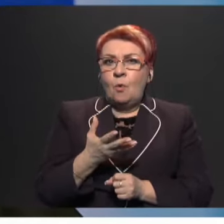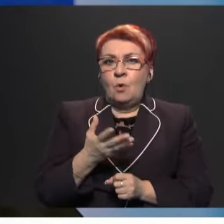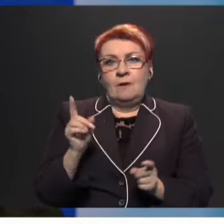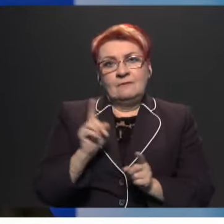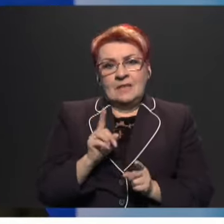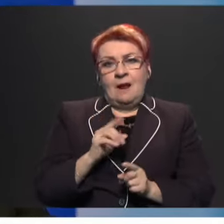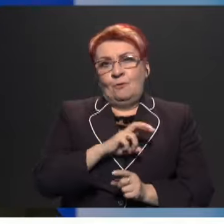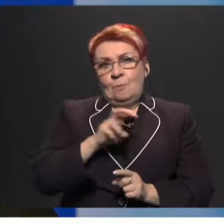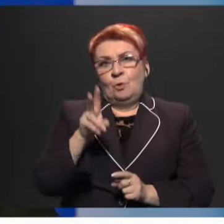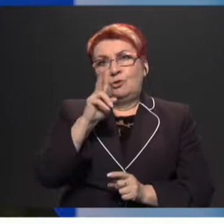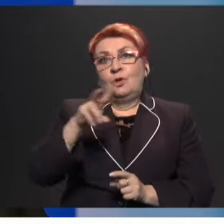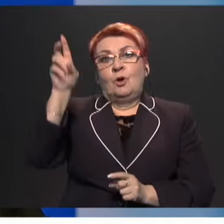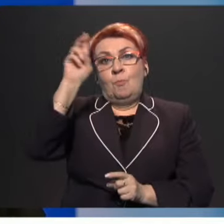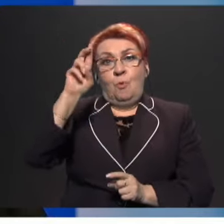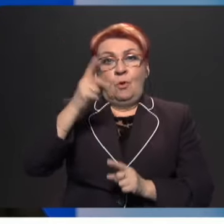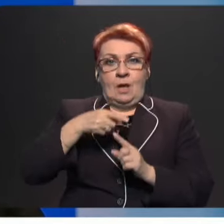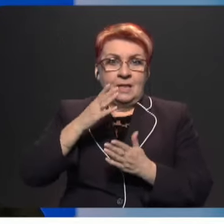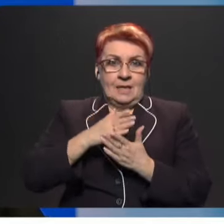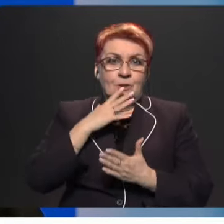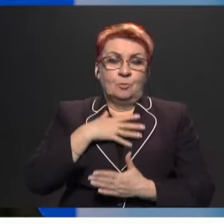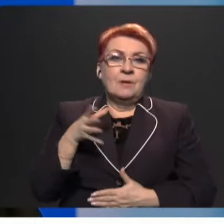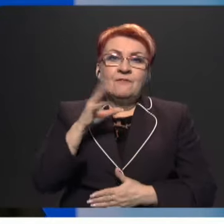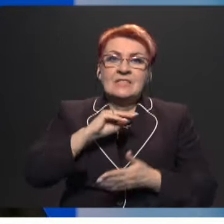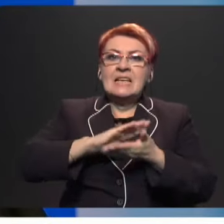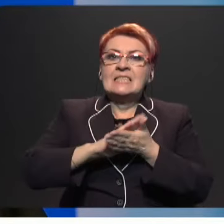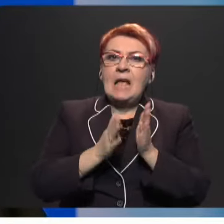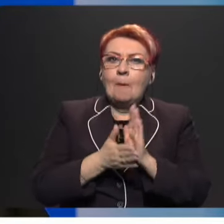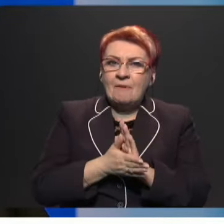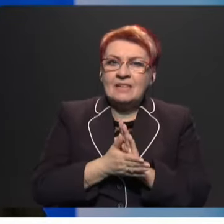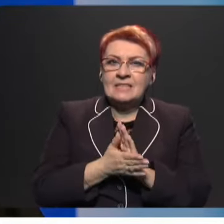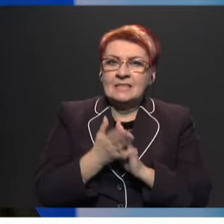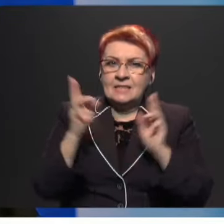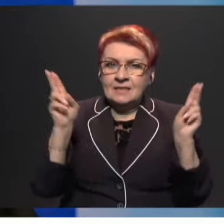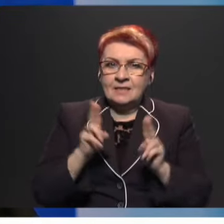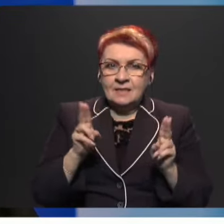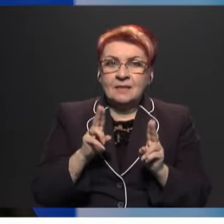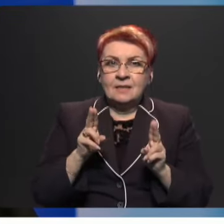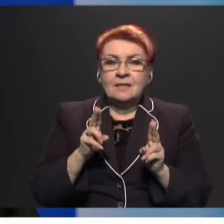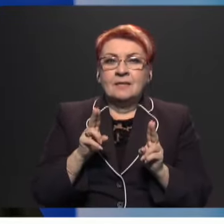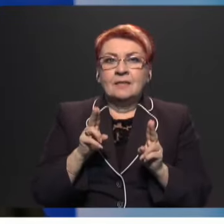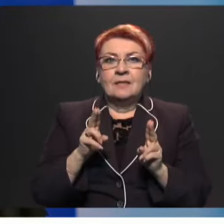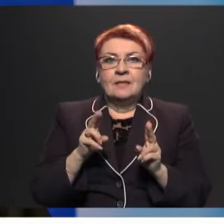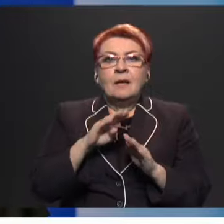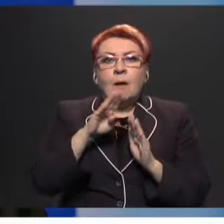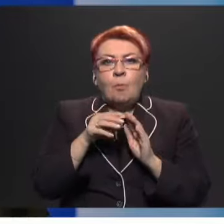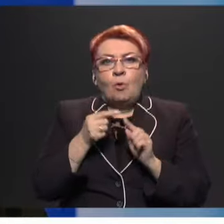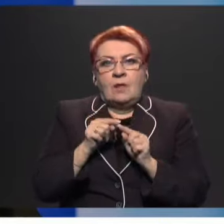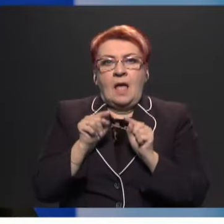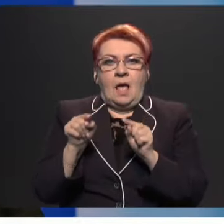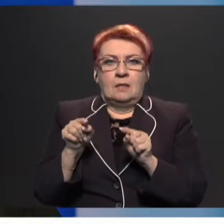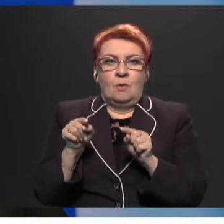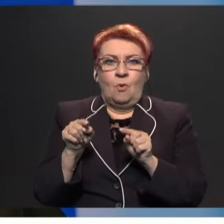к Богу, который есть любовь. И, собственно, все заповеди, они подводятся под это.